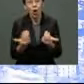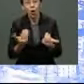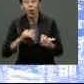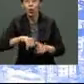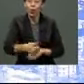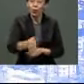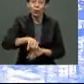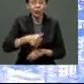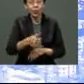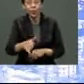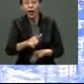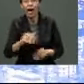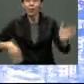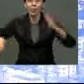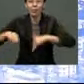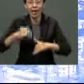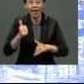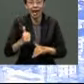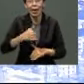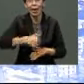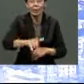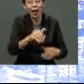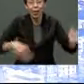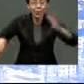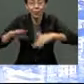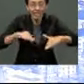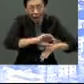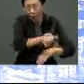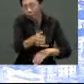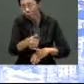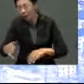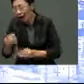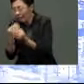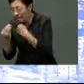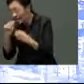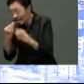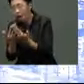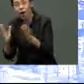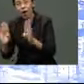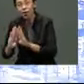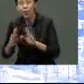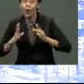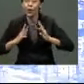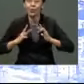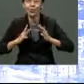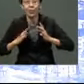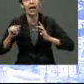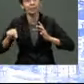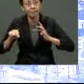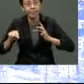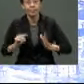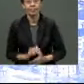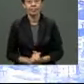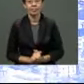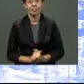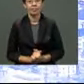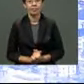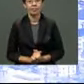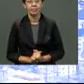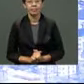มากินอาหารที่พ่อแม่จัดมาให้นะครับครอบครัวสุขสันต์กันอยู่ตรงนี้ปิกนิกกันอย่างเงี้ยคล้ายๆกัน